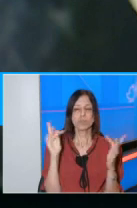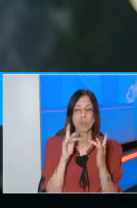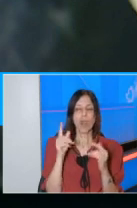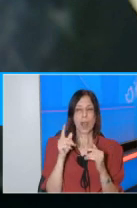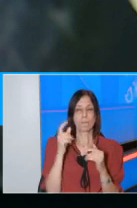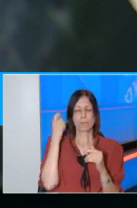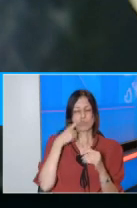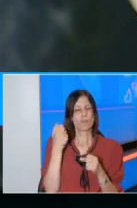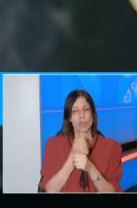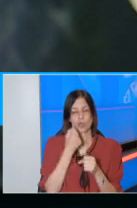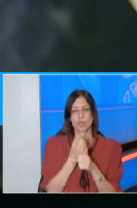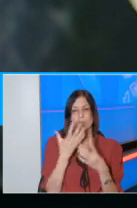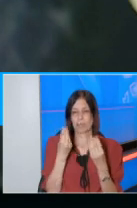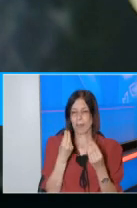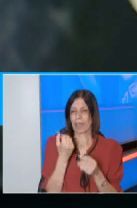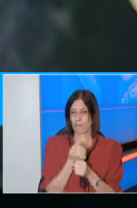מאוד עבודה.